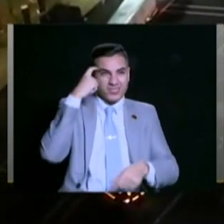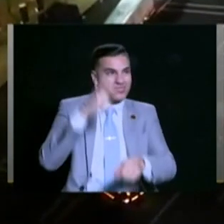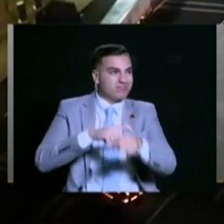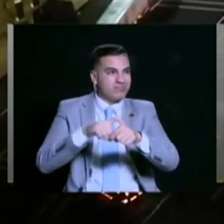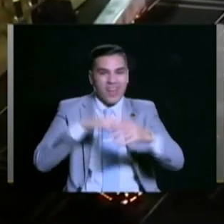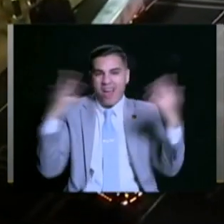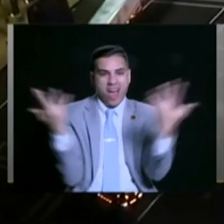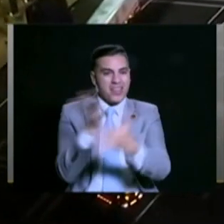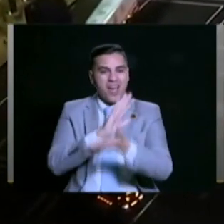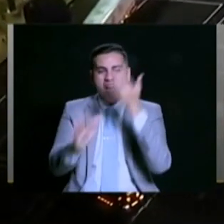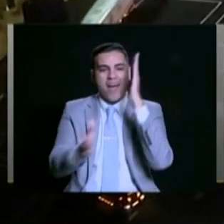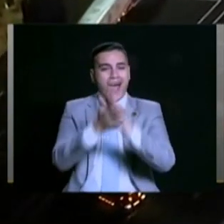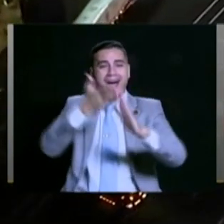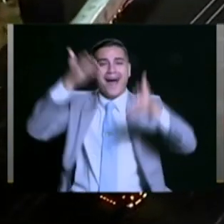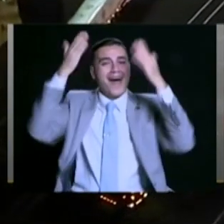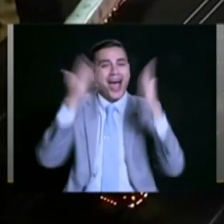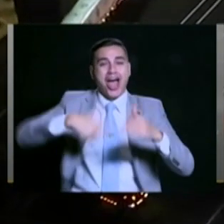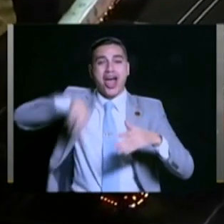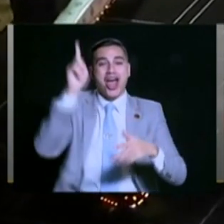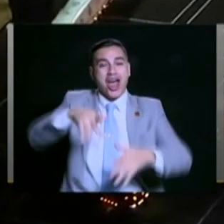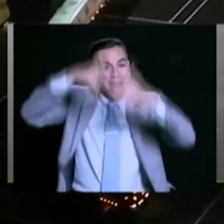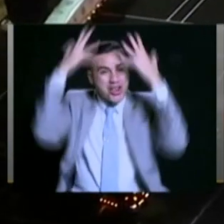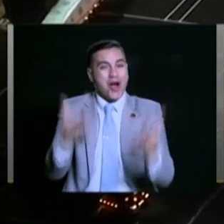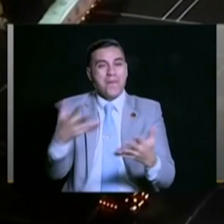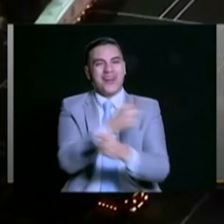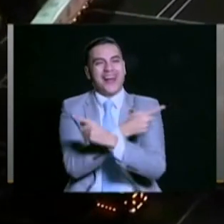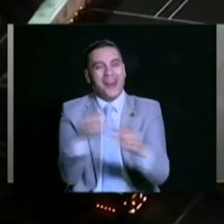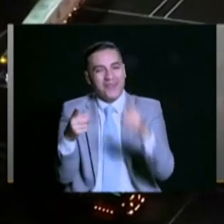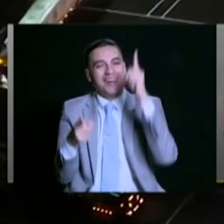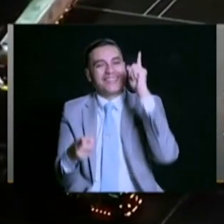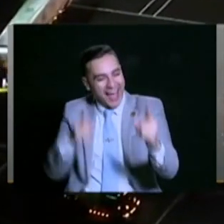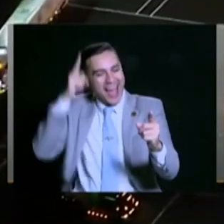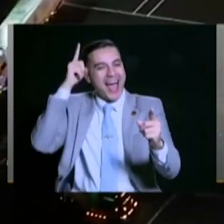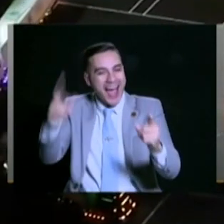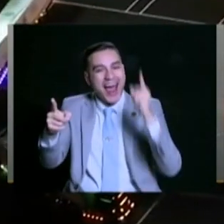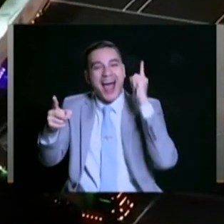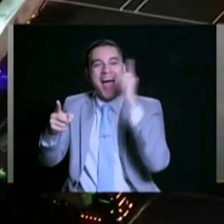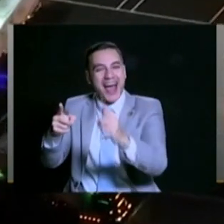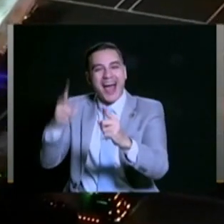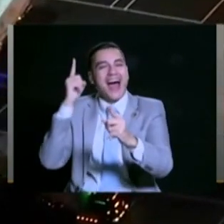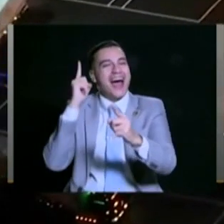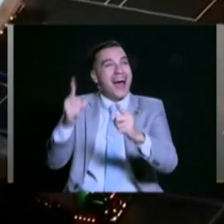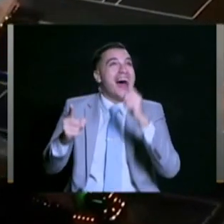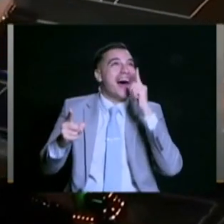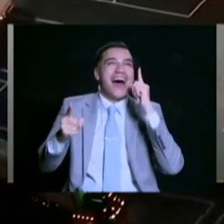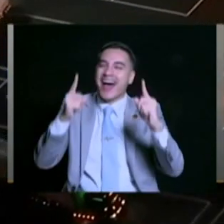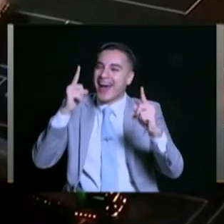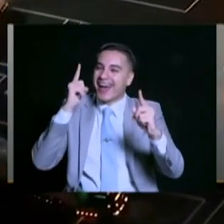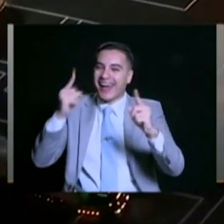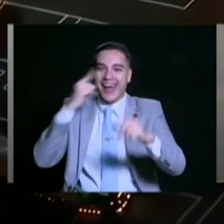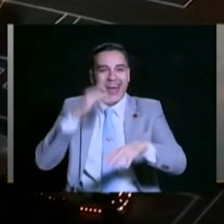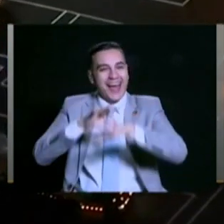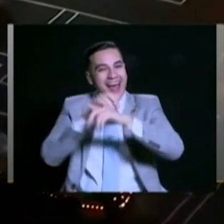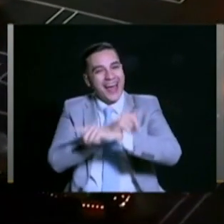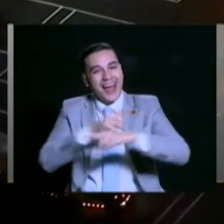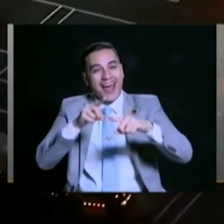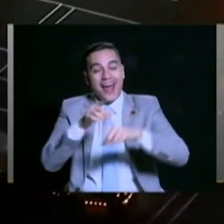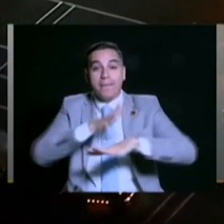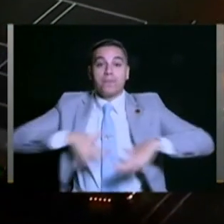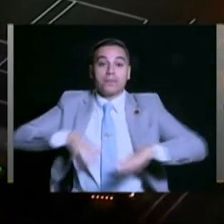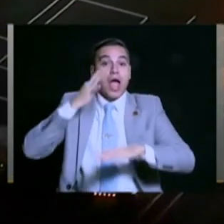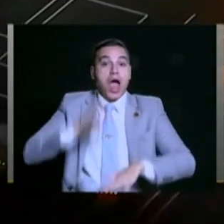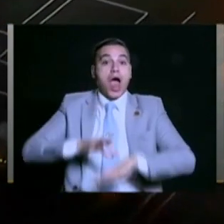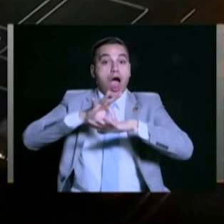30% في حياتنا يعتبر من لغه الاشاره احنا عندنا واتولدنا بها بس احنا مش بنستخدمها ومش عارفينها زي مثلا لما نقول